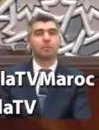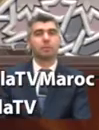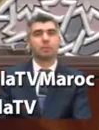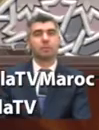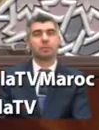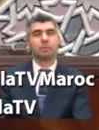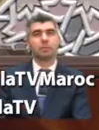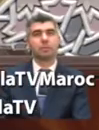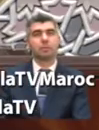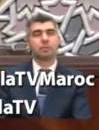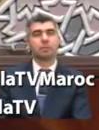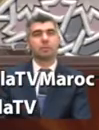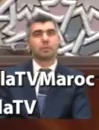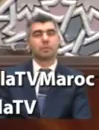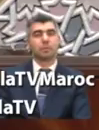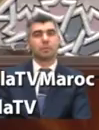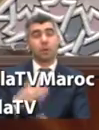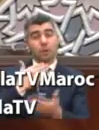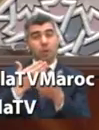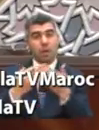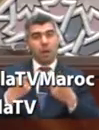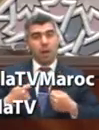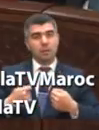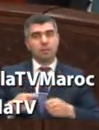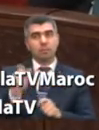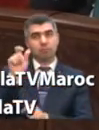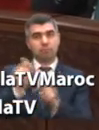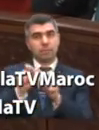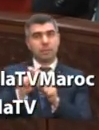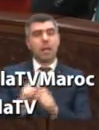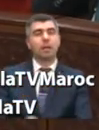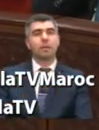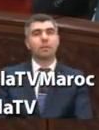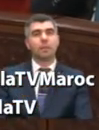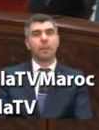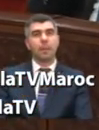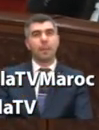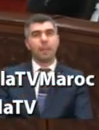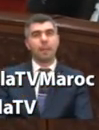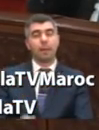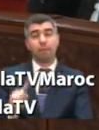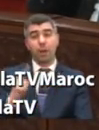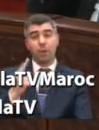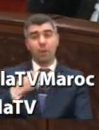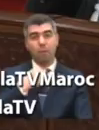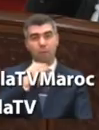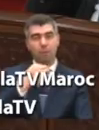الوزير. أنا سيد الرئيس محترم، سيد النائب المحترم، أريد في